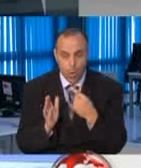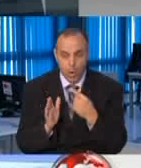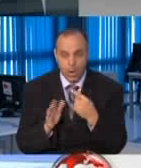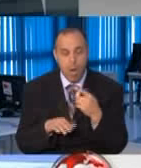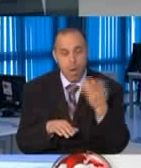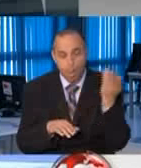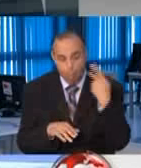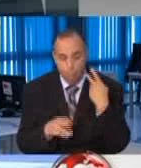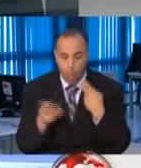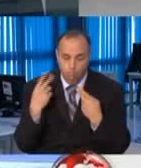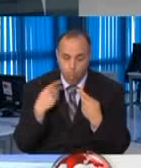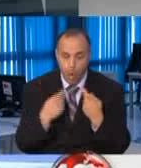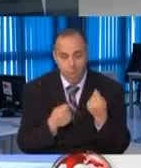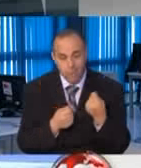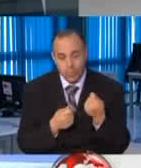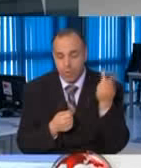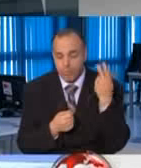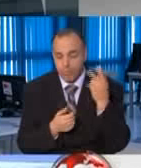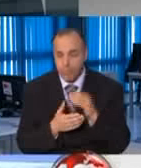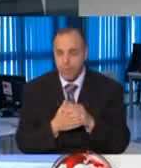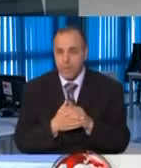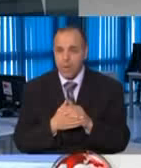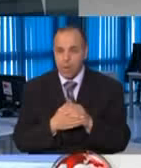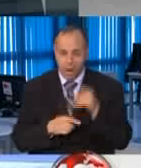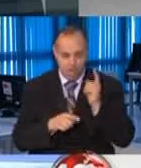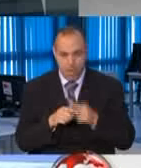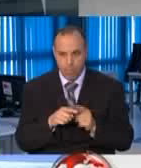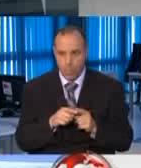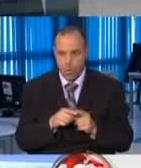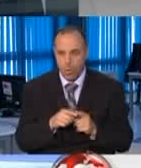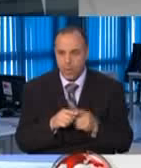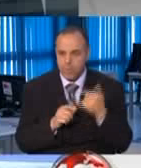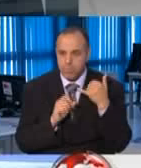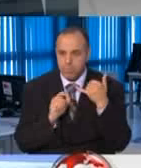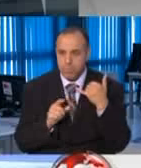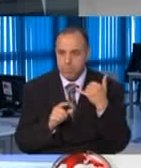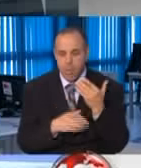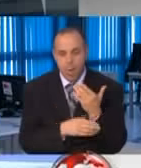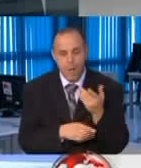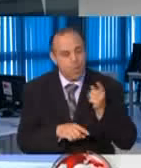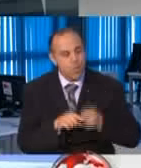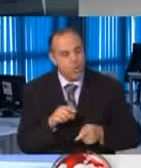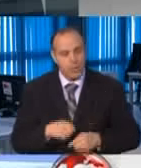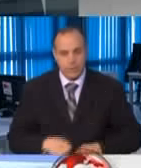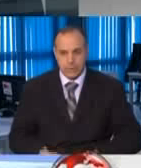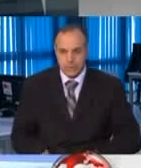تعرضت لاعتداءات مادية ومعنوية ومنعت حتى من الاتصال بمحاميها.